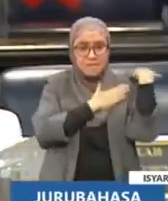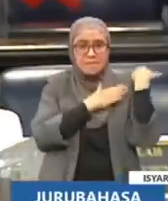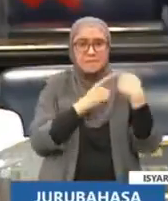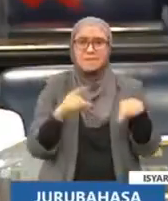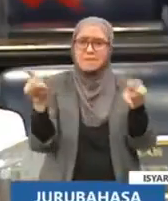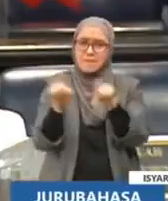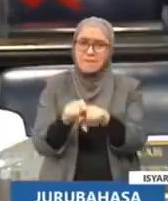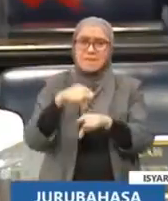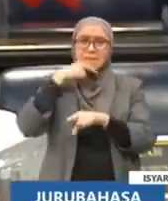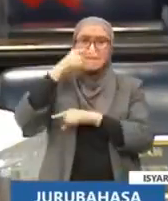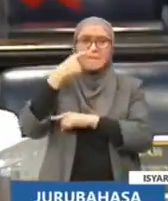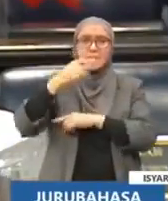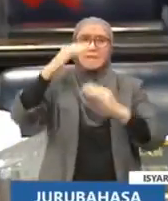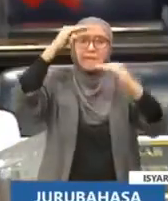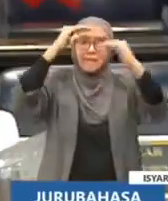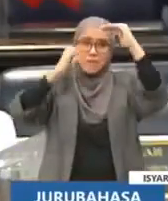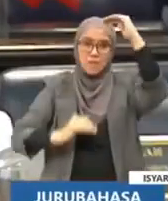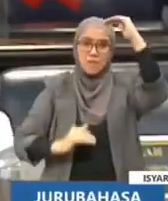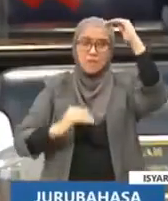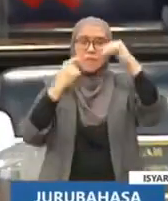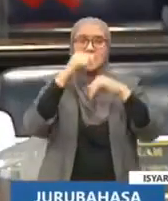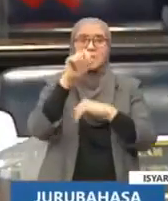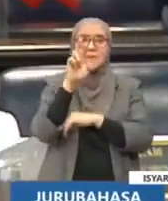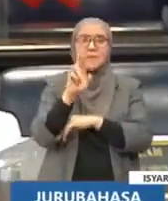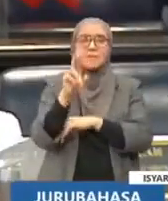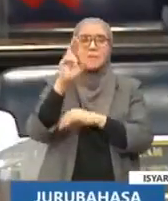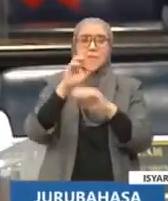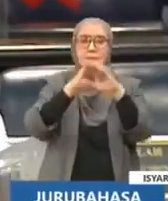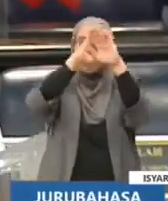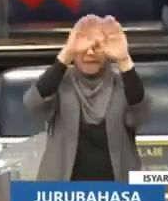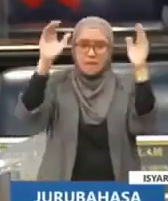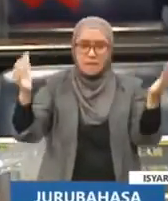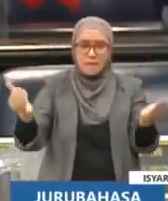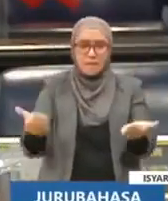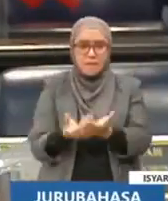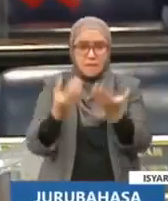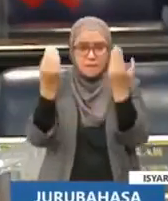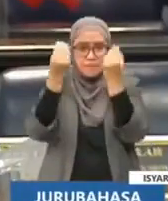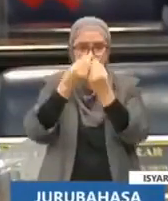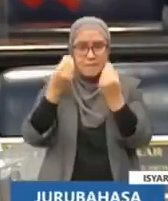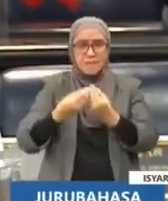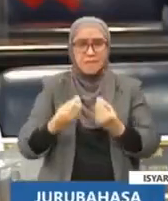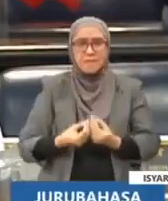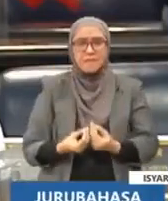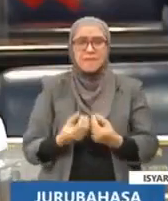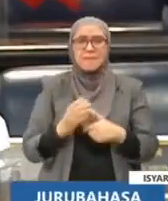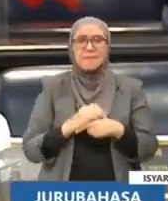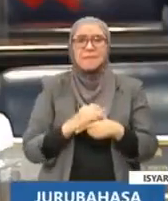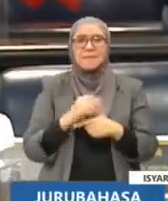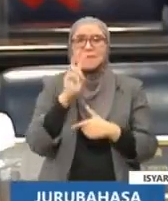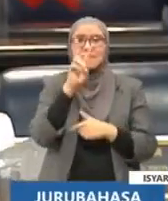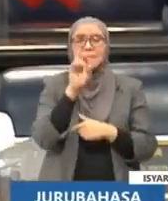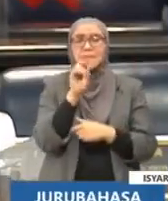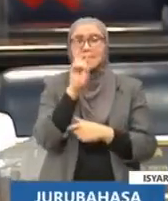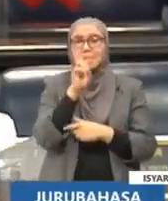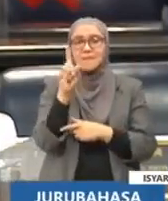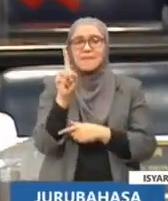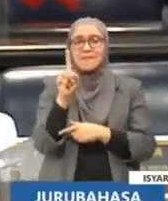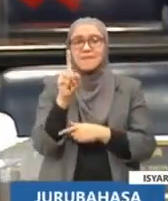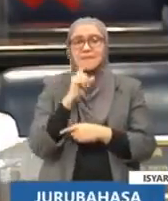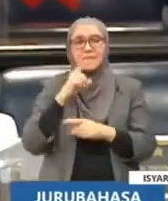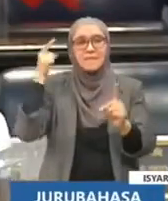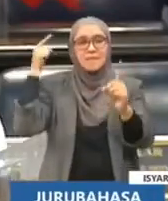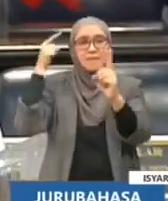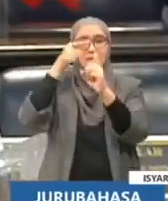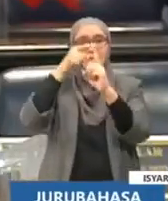bahawa jurang gender global, laporan indeks jurang global gender global 2021